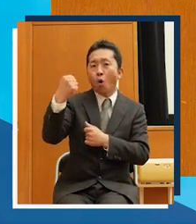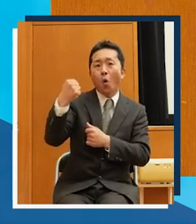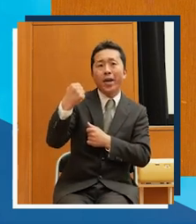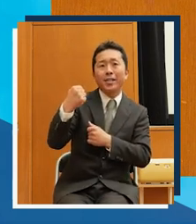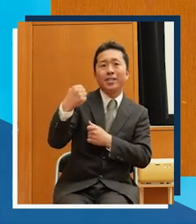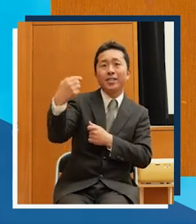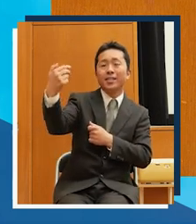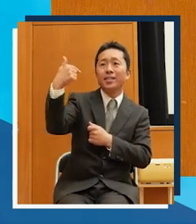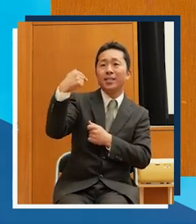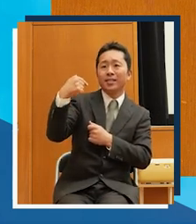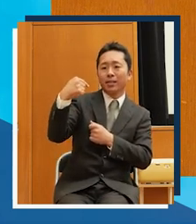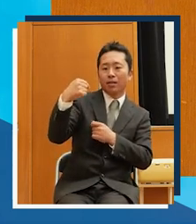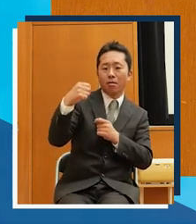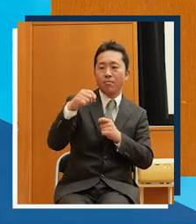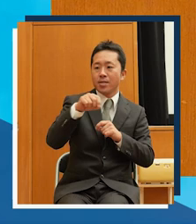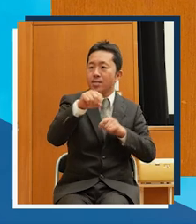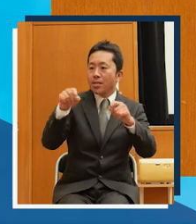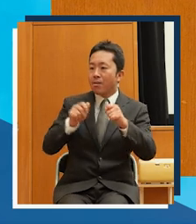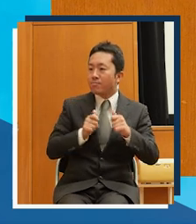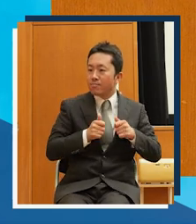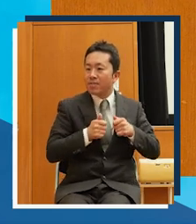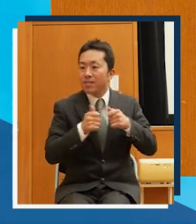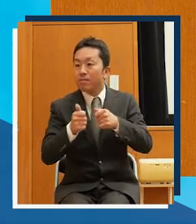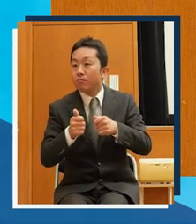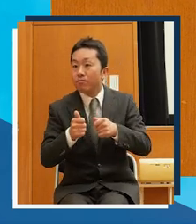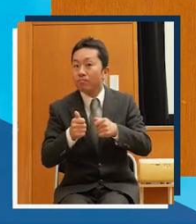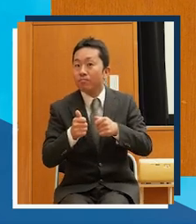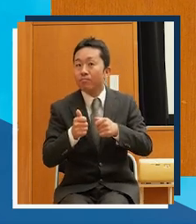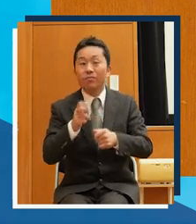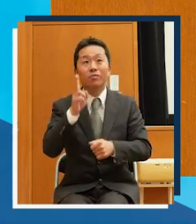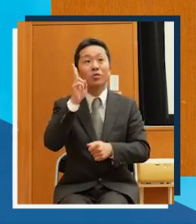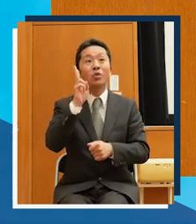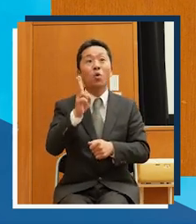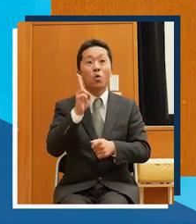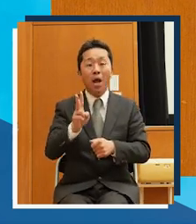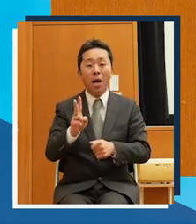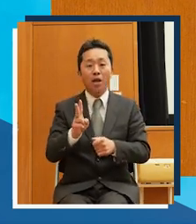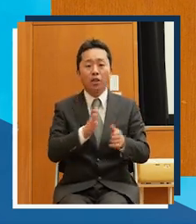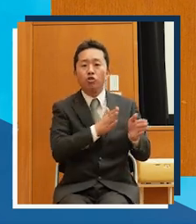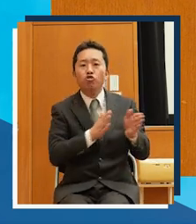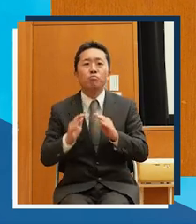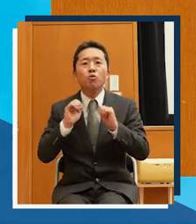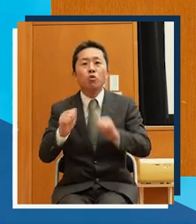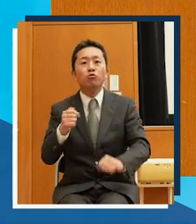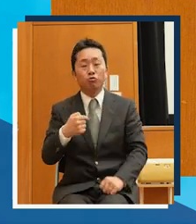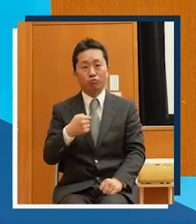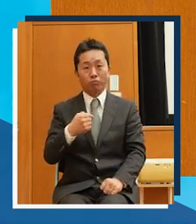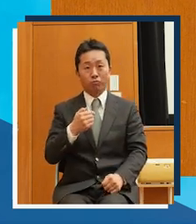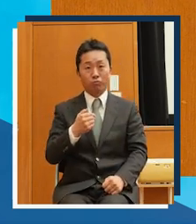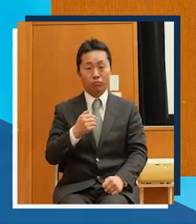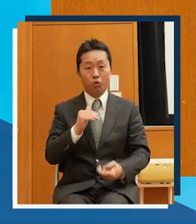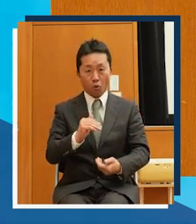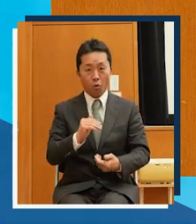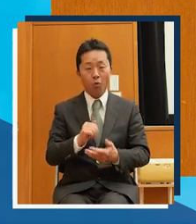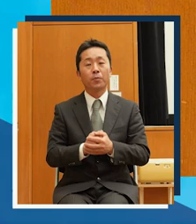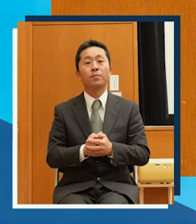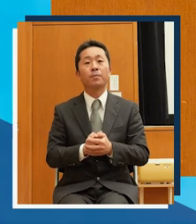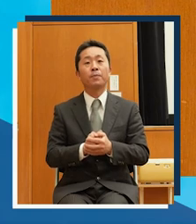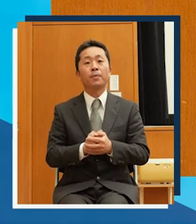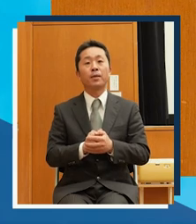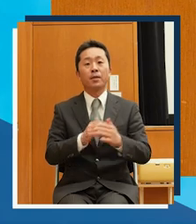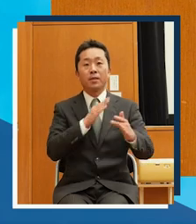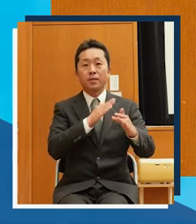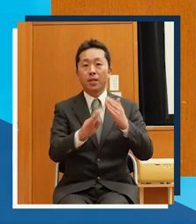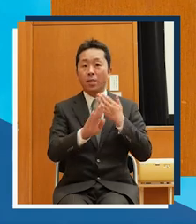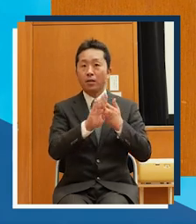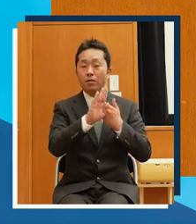攻撃し返すというためのえ装備を我々も持つということですね実はあの戦後におけ